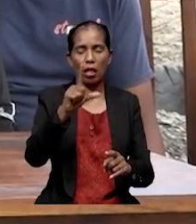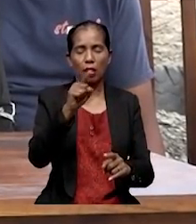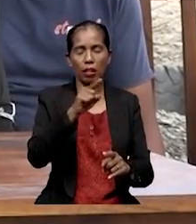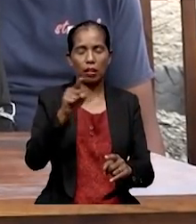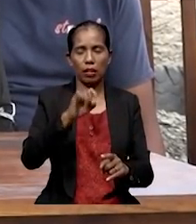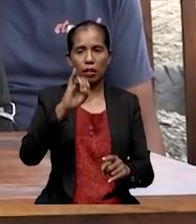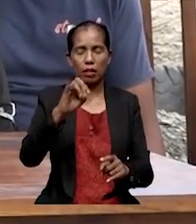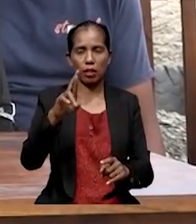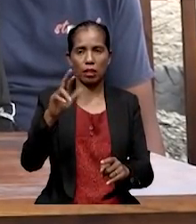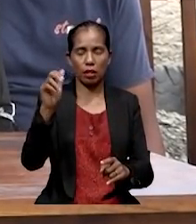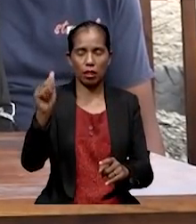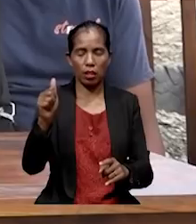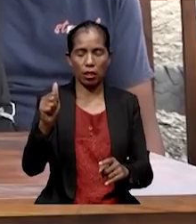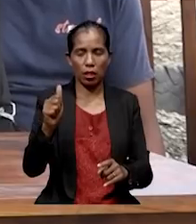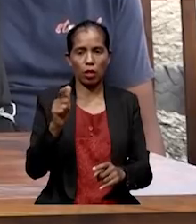de dezembro